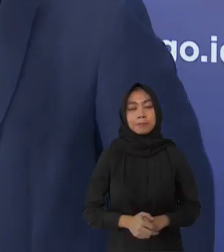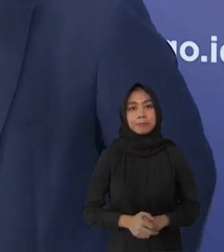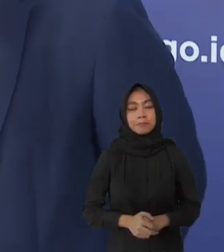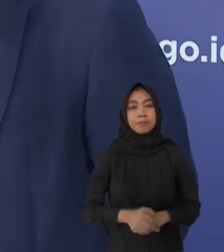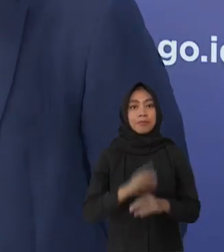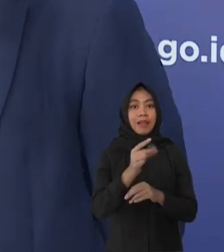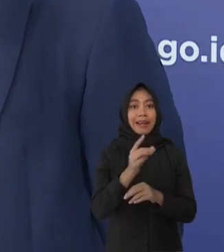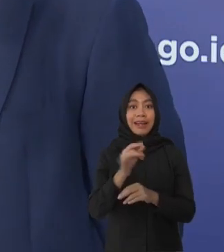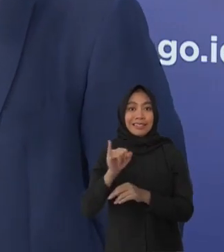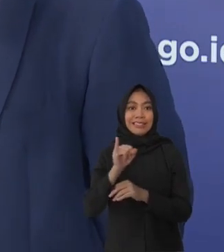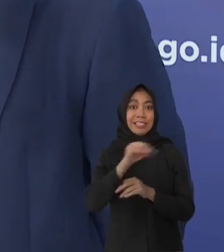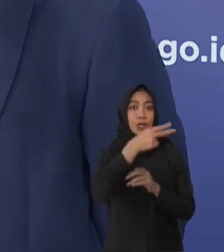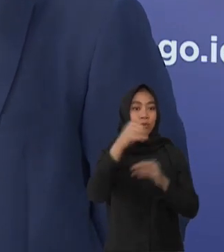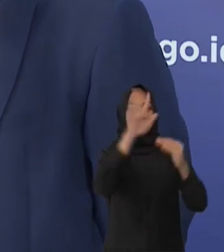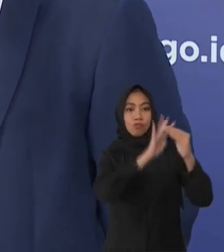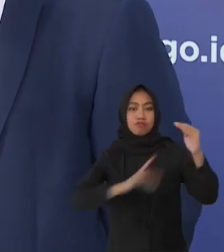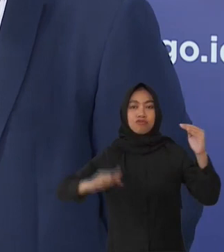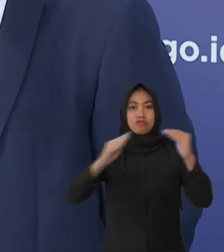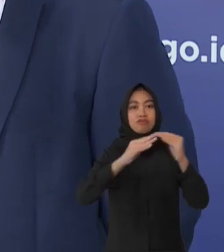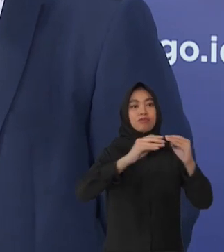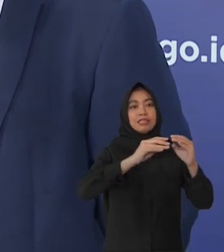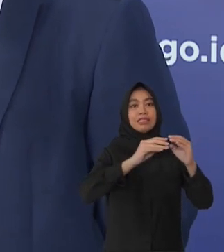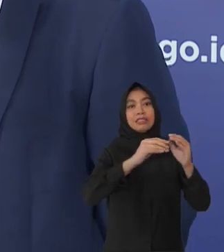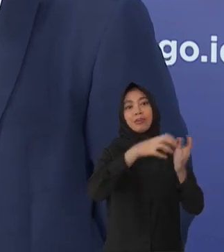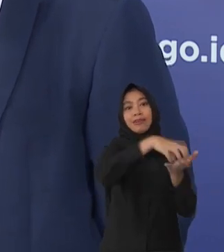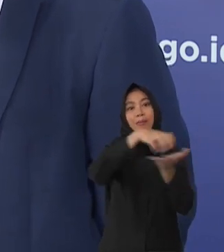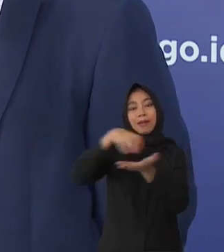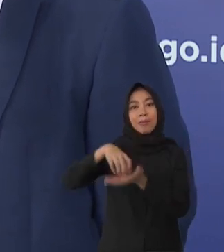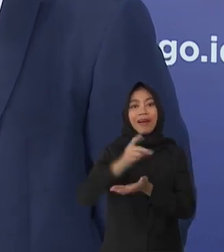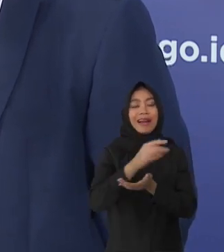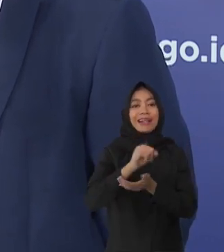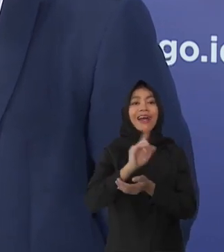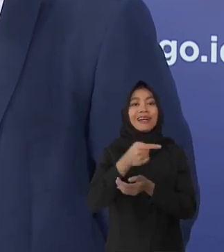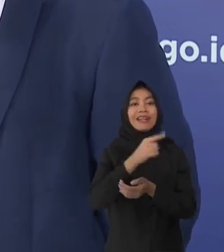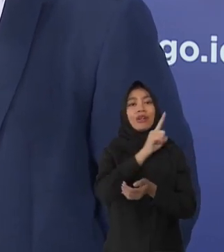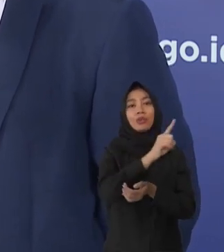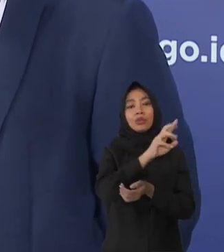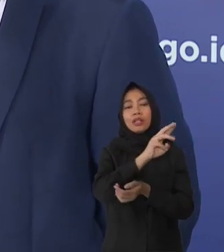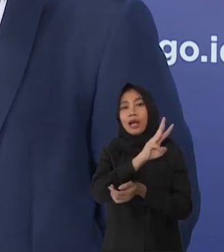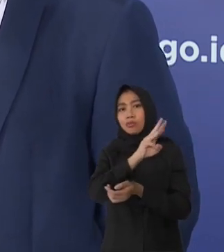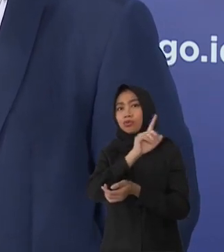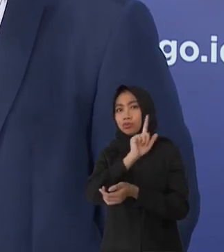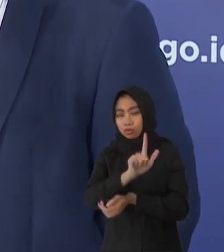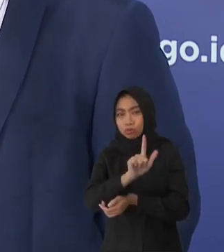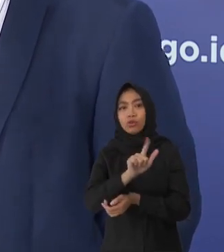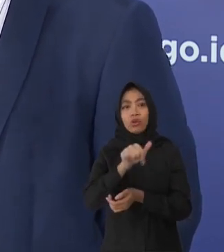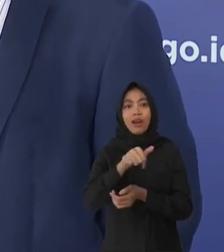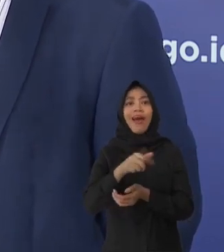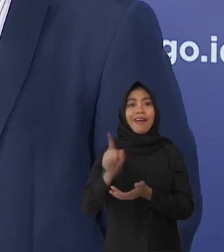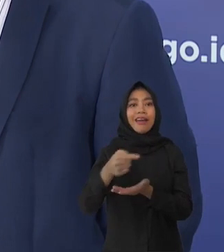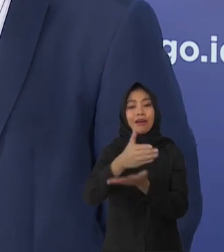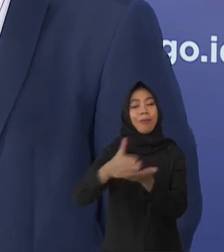stasiun penyiaran di seluruh Indonesia dan 37 diantaranya berada di wilayah